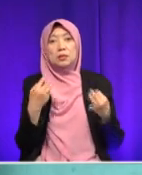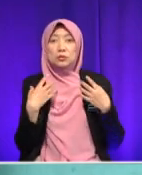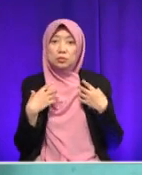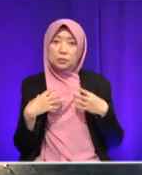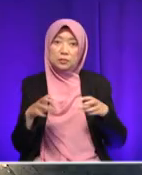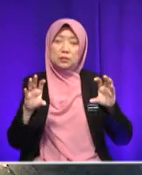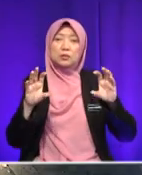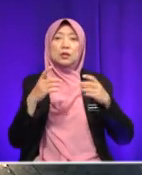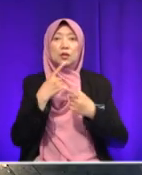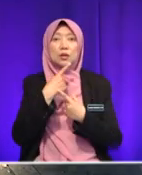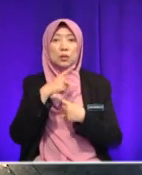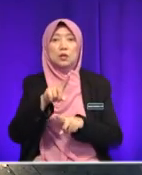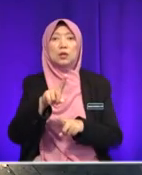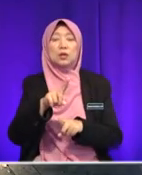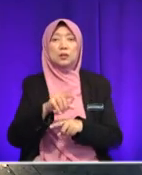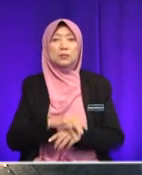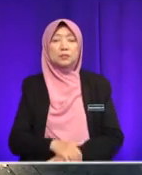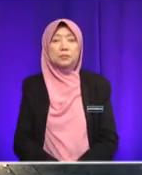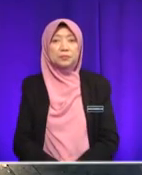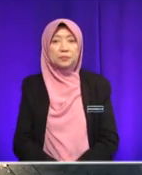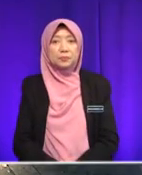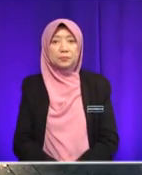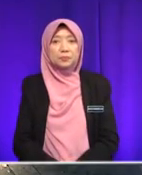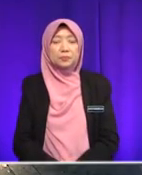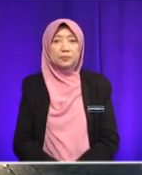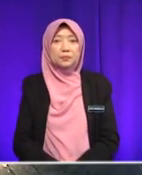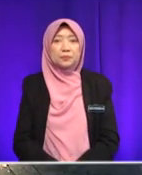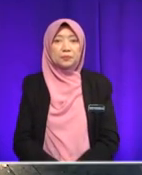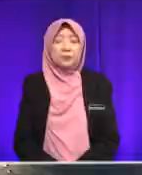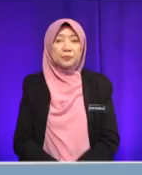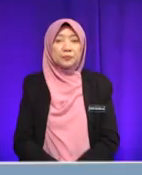cikgu? P dengan Q? Charlene, silakan. Charlene, silakan.